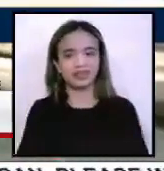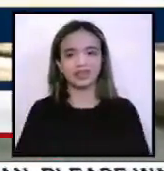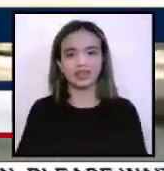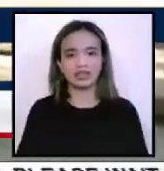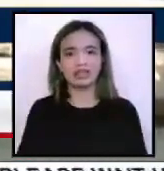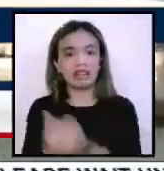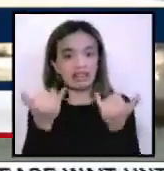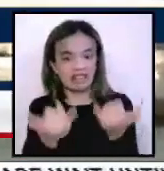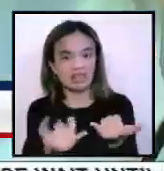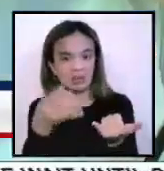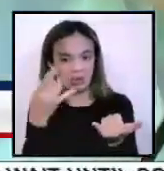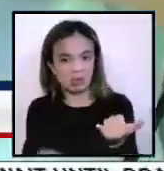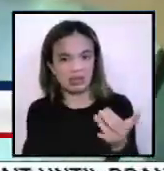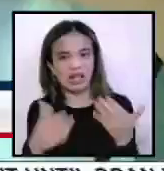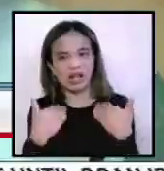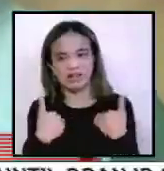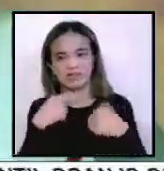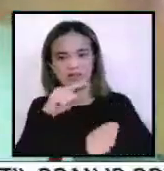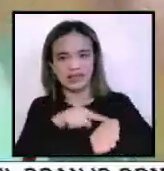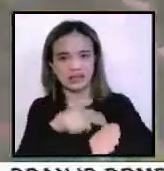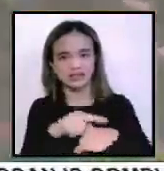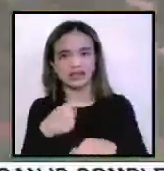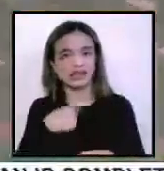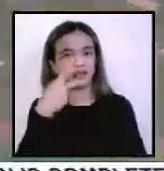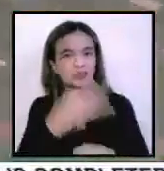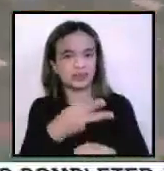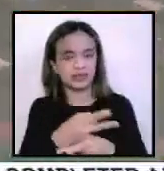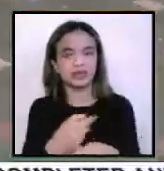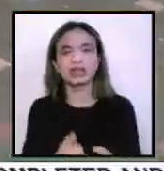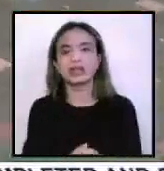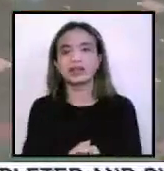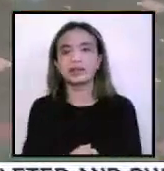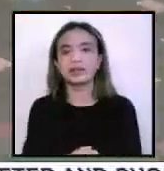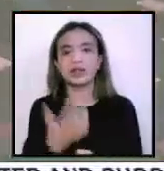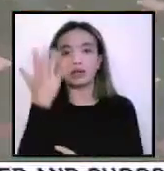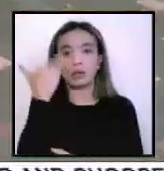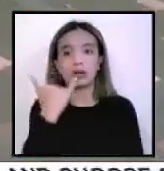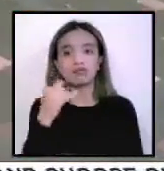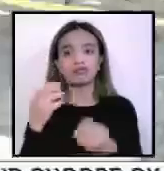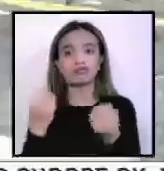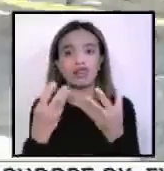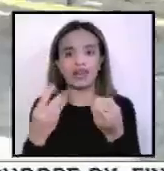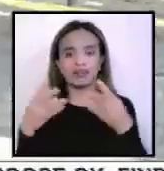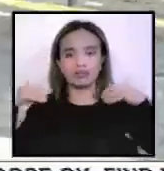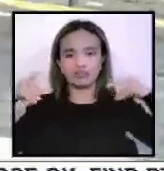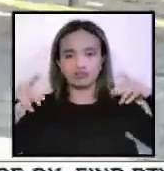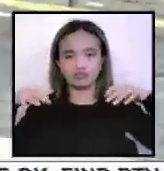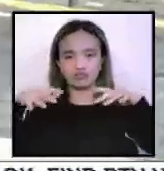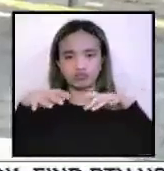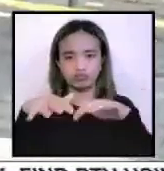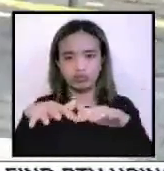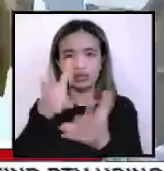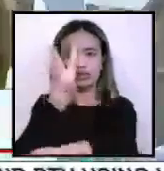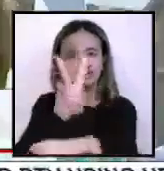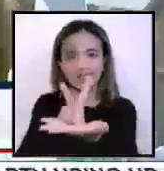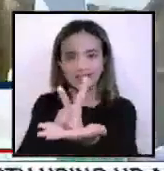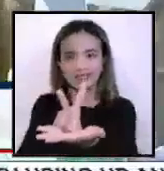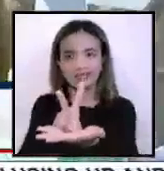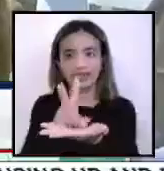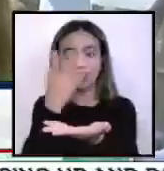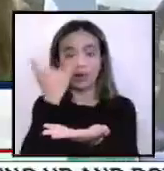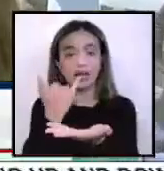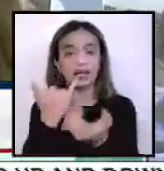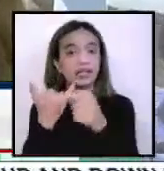nakahiga yun. Bantay magubata. Ngayong 2022, nagsa pa rin ang mga nagpapabakuna sa site. Lalo na't bukas na